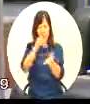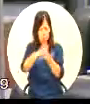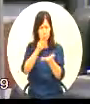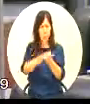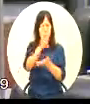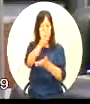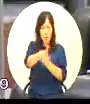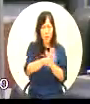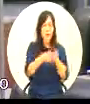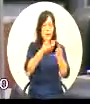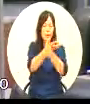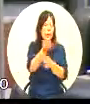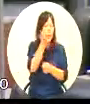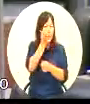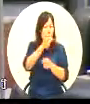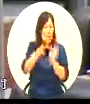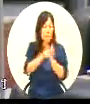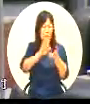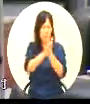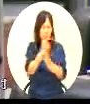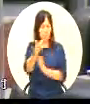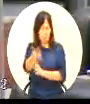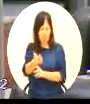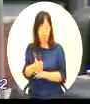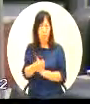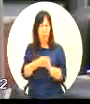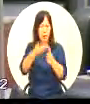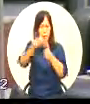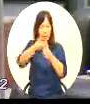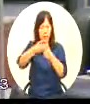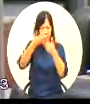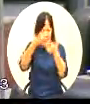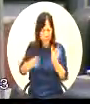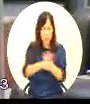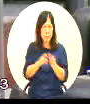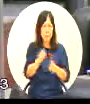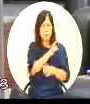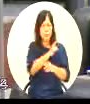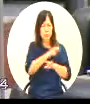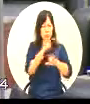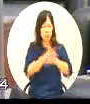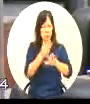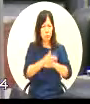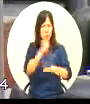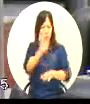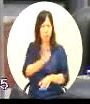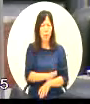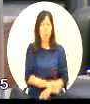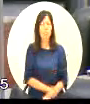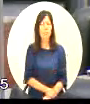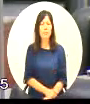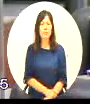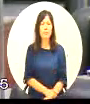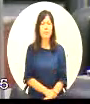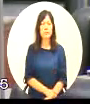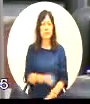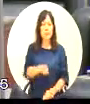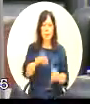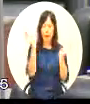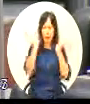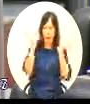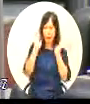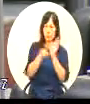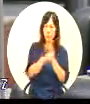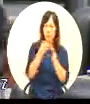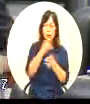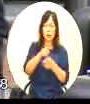冈山简易棒球场可以变得更好，可以培育更多我们基层的这些棒球人才。那这些小朋友，